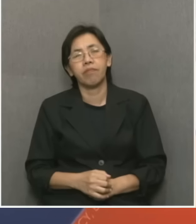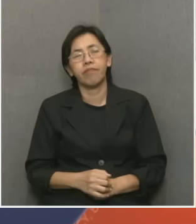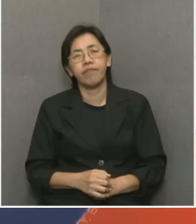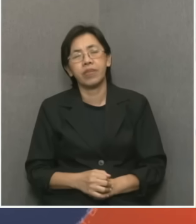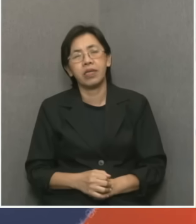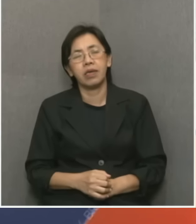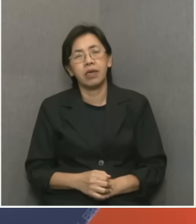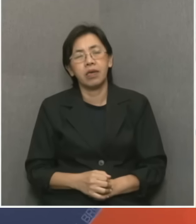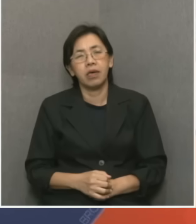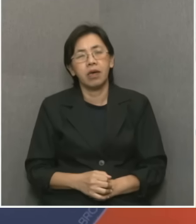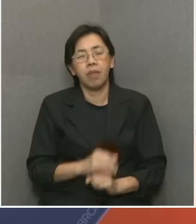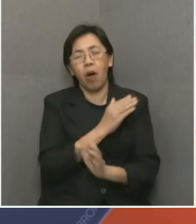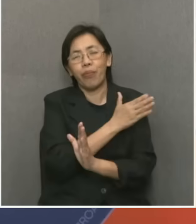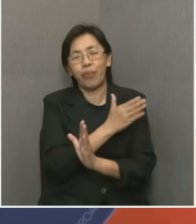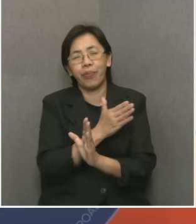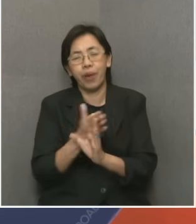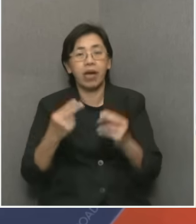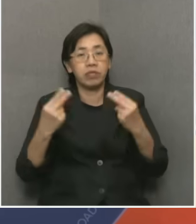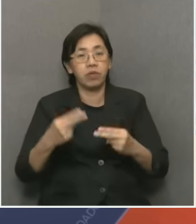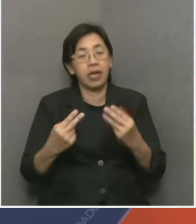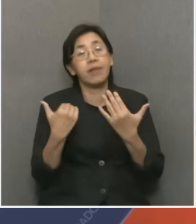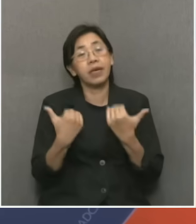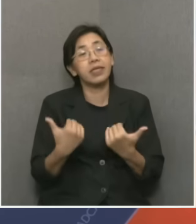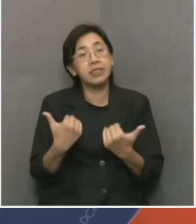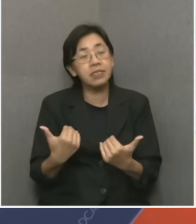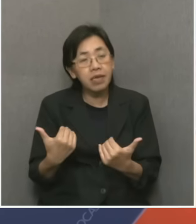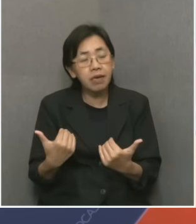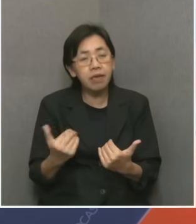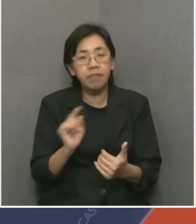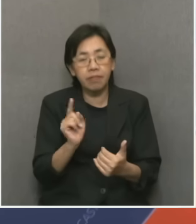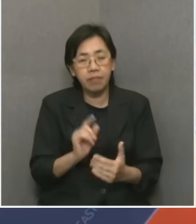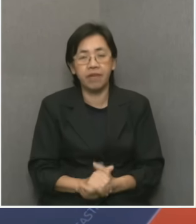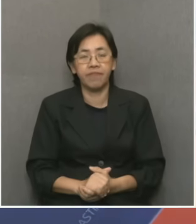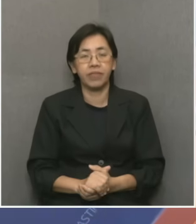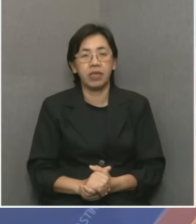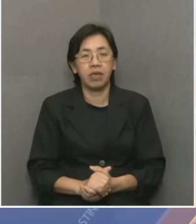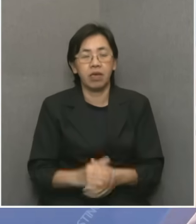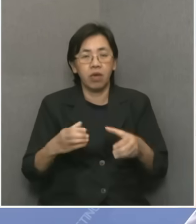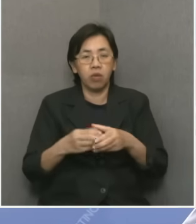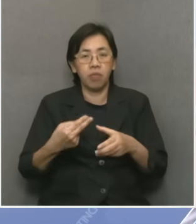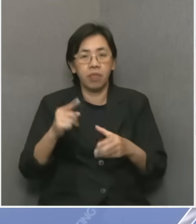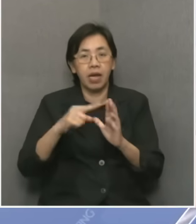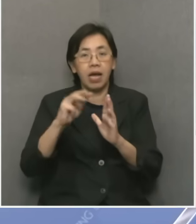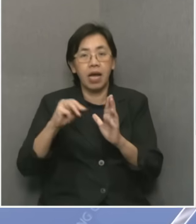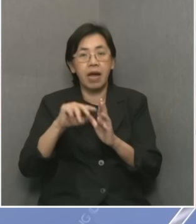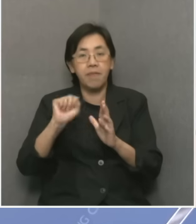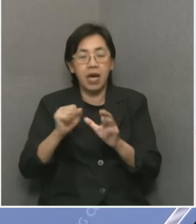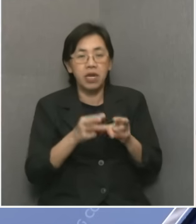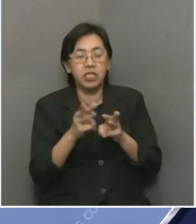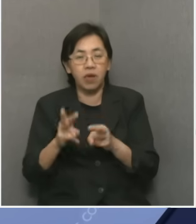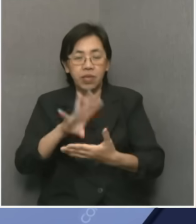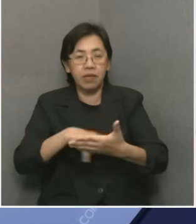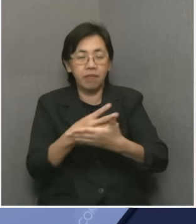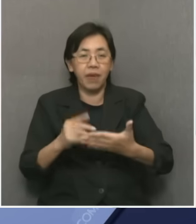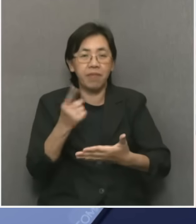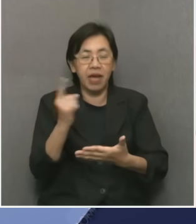ยพอมาการเผชิญหน้ากันครั้งนี้เนี่ยปรากฏว่าฮามาสใช้ยุทธวิธีใหม่นะครับคือนอกจาก